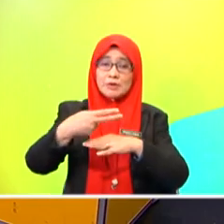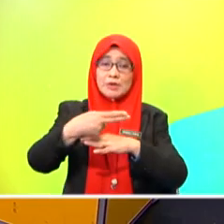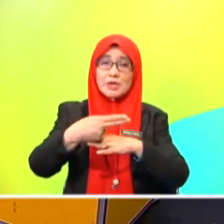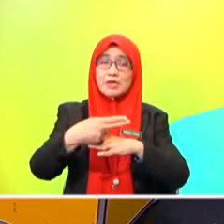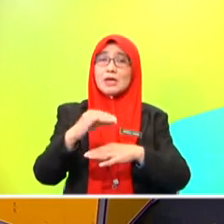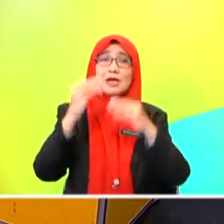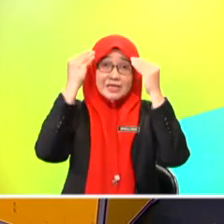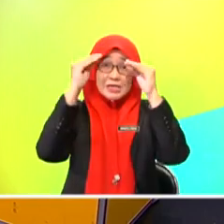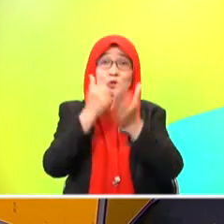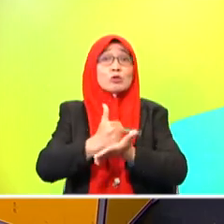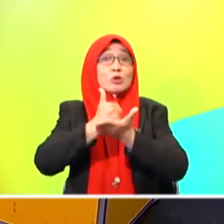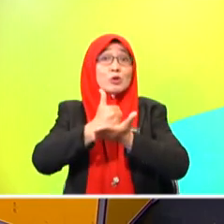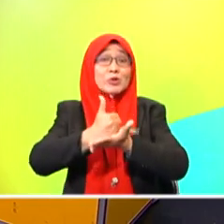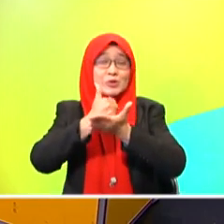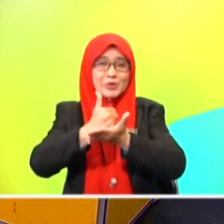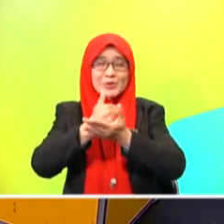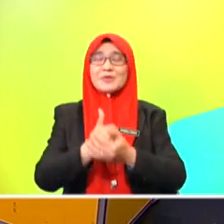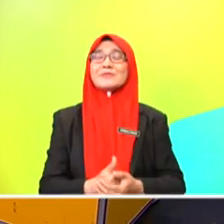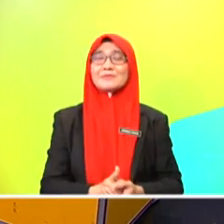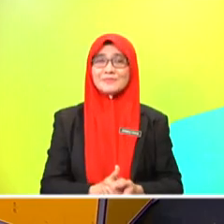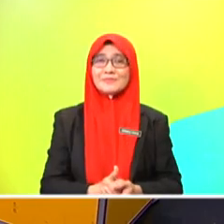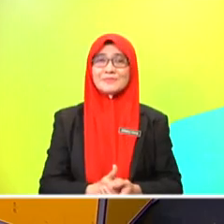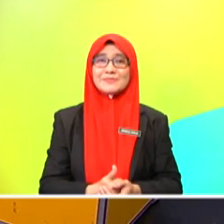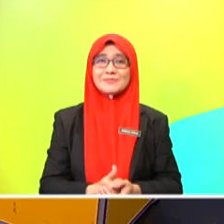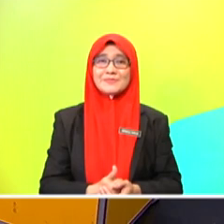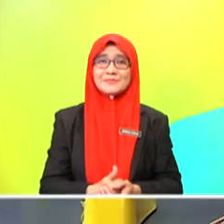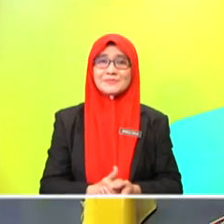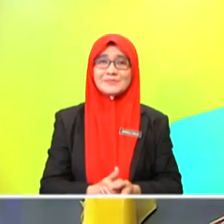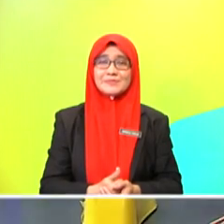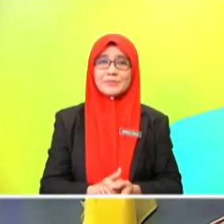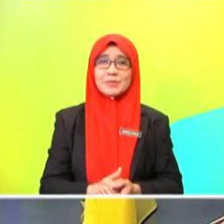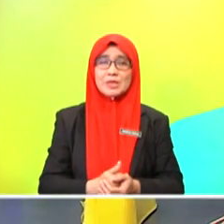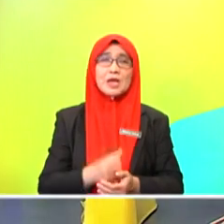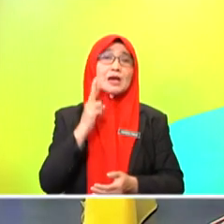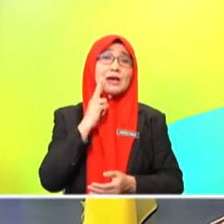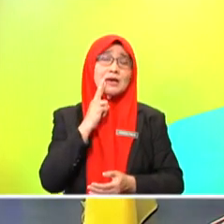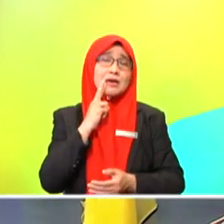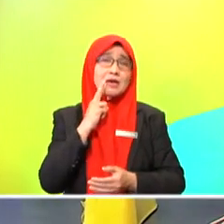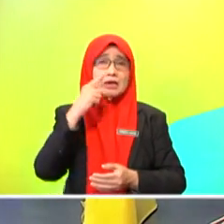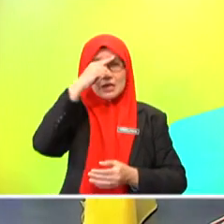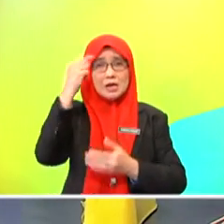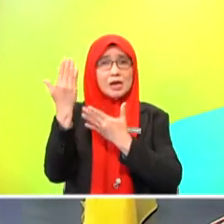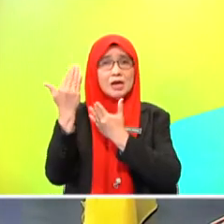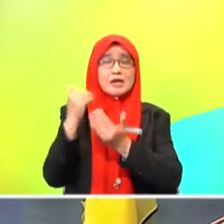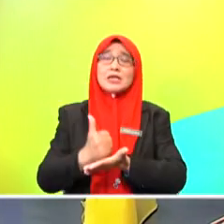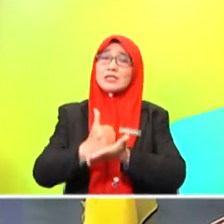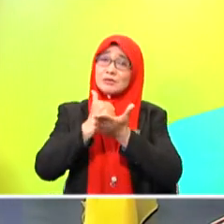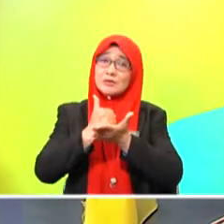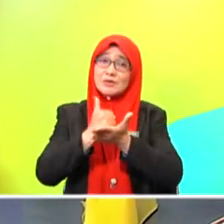tampal tadi, tapi nanti Ria yang perlu melakukan aktiviti. Ya, saya harapkan murid-murid di rumah juga tolong Kak Ria dekat